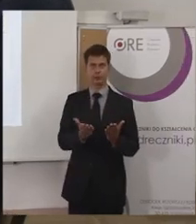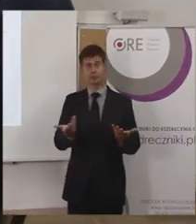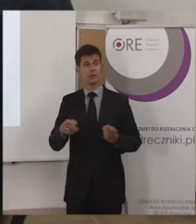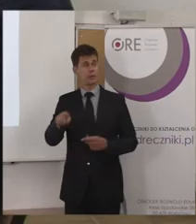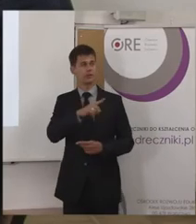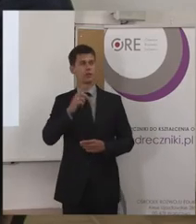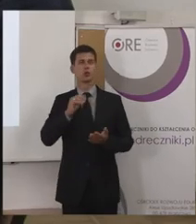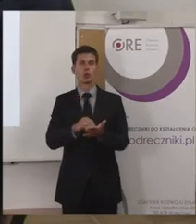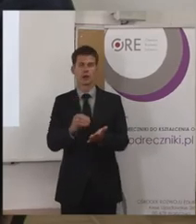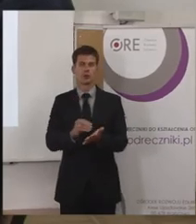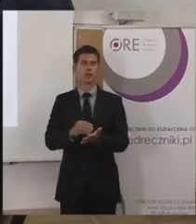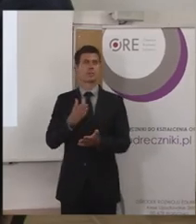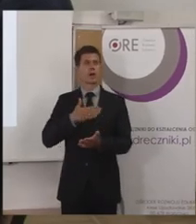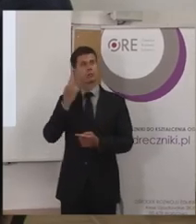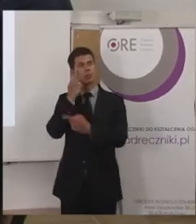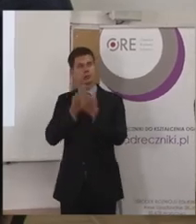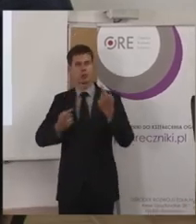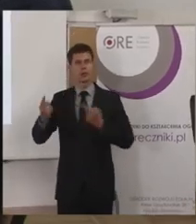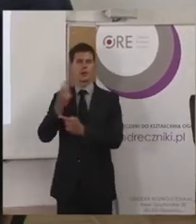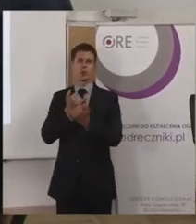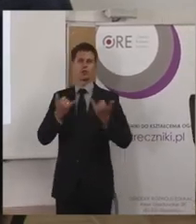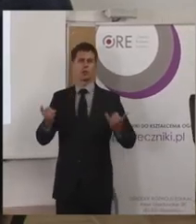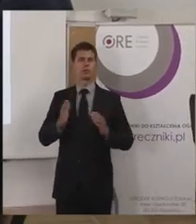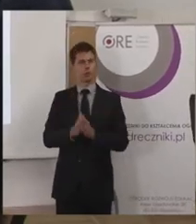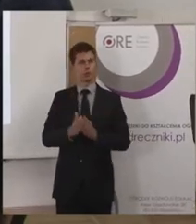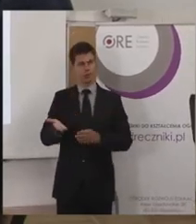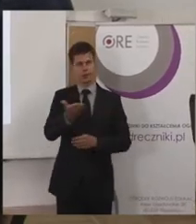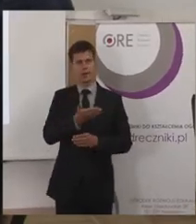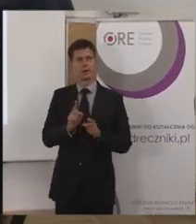i Państwa przemyśleń na ten temat, a przy okazji przedstawić trochę naszych